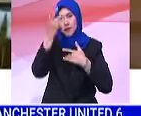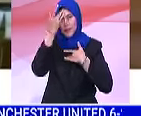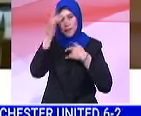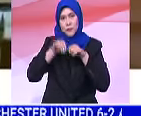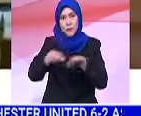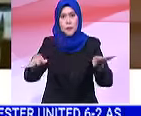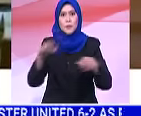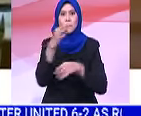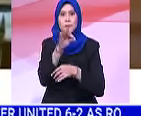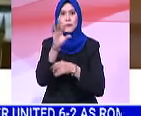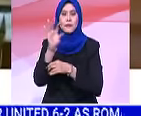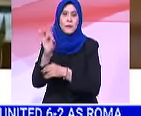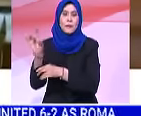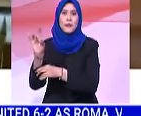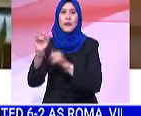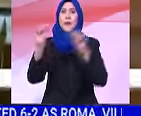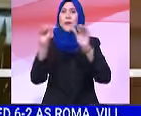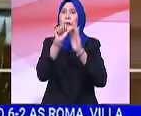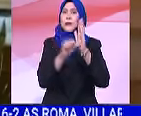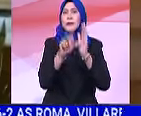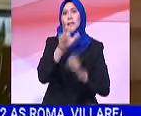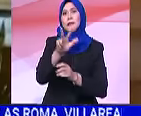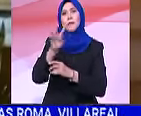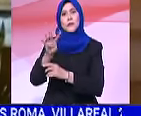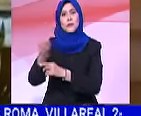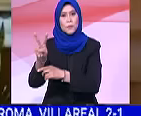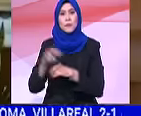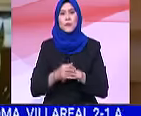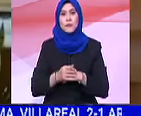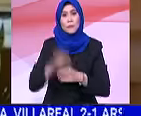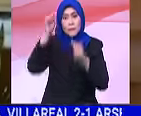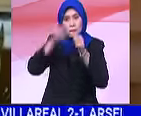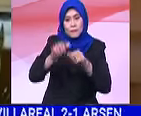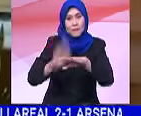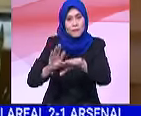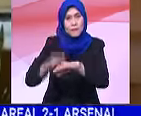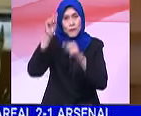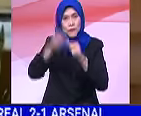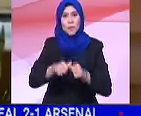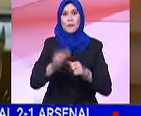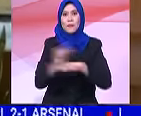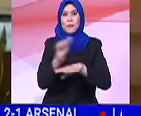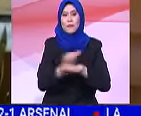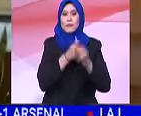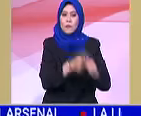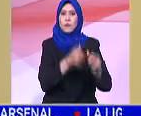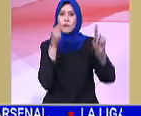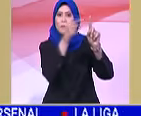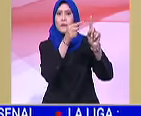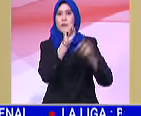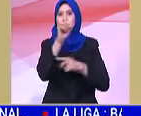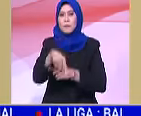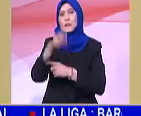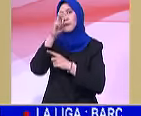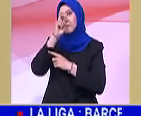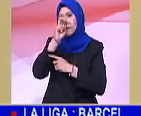Berjangkit 1988 Akta 342. Beliau terus mengingatkan golongan guru agar terus mengamalkan prosedur operasi standard SOP yang